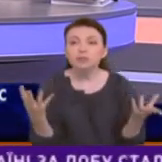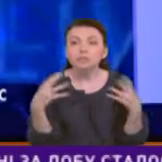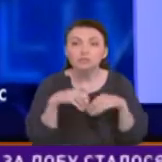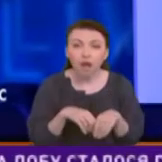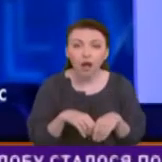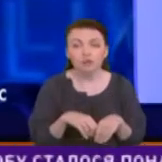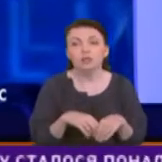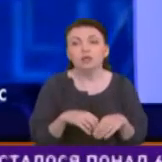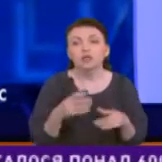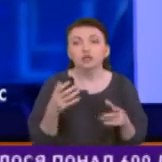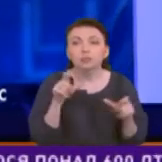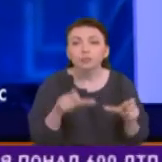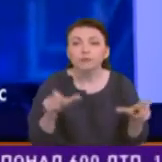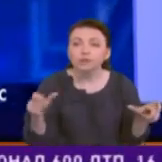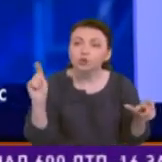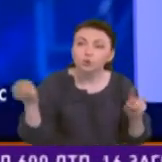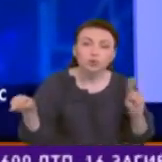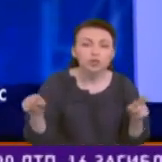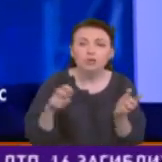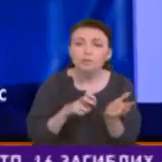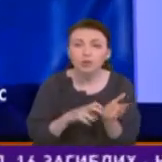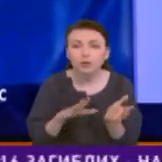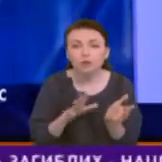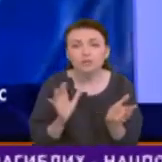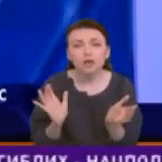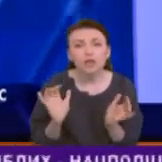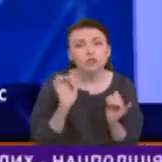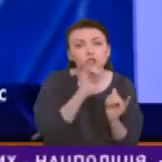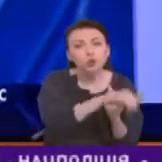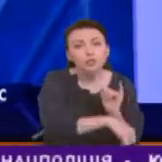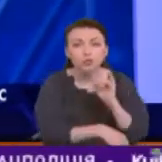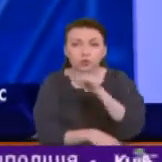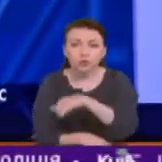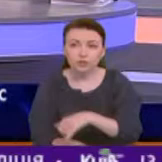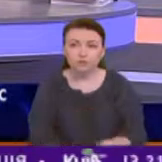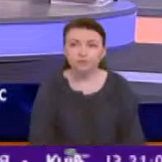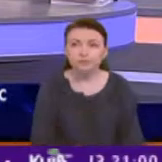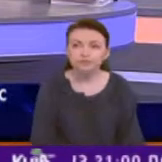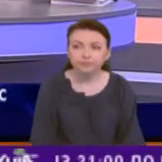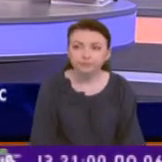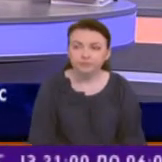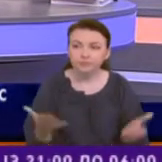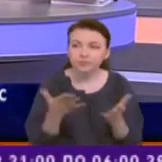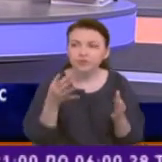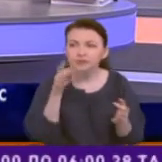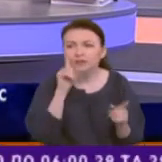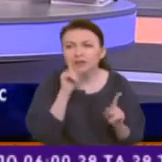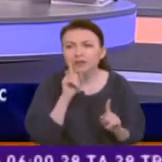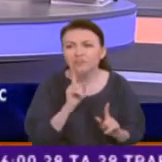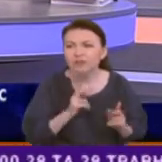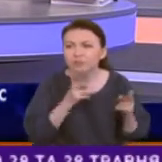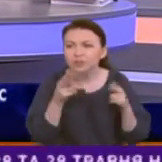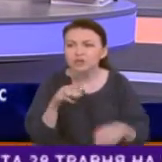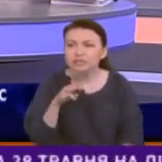щоб, знаєте, парафіяни і тої церкви не боялися зайти до тих церков. Але, пане Василю, який це кайф, коли ти приїжджаєш туди на Теремки,